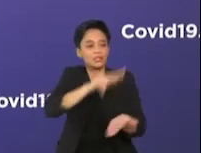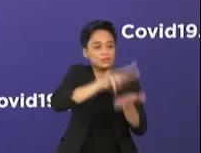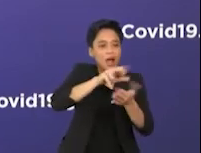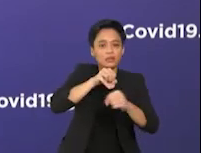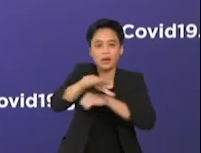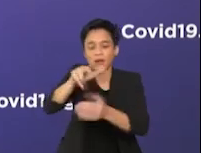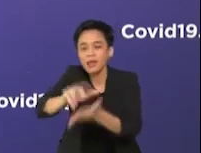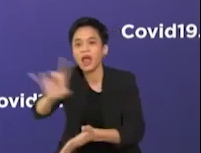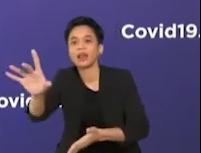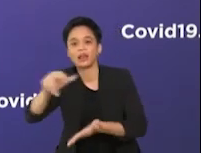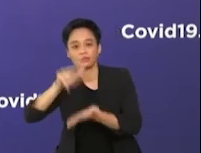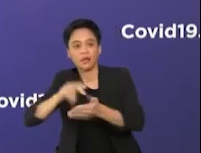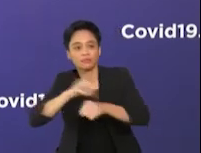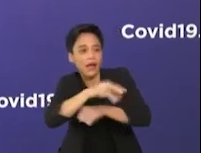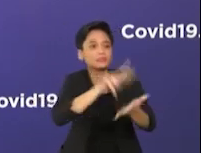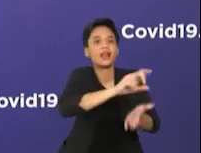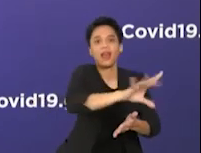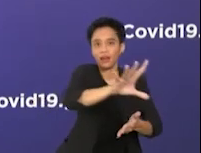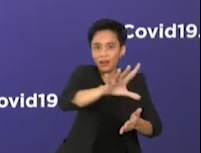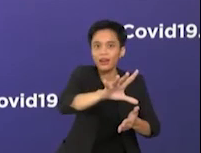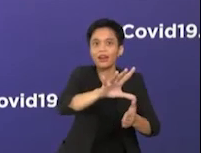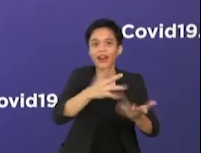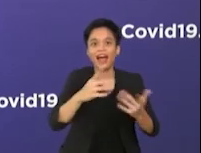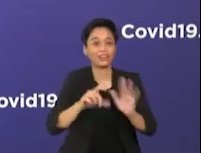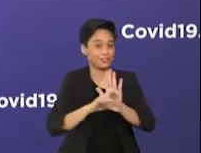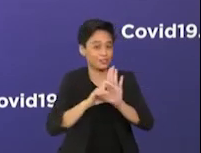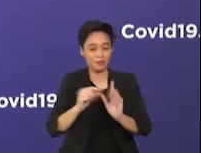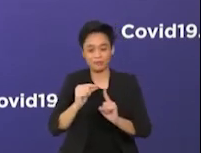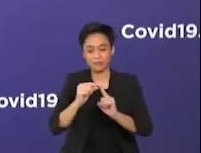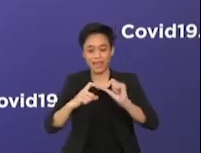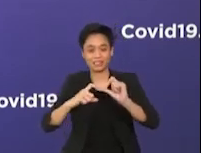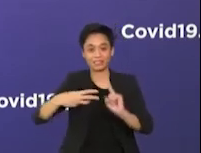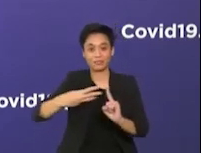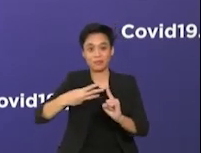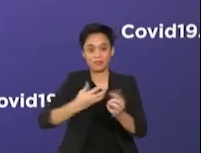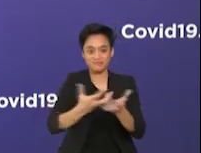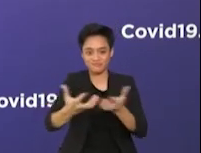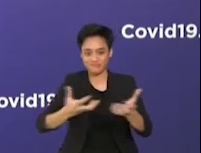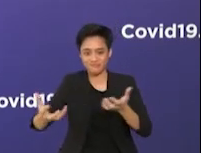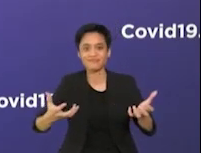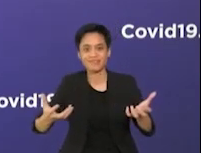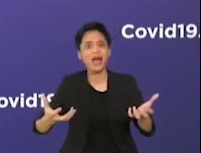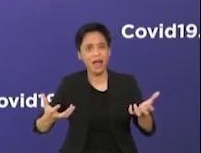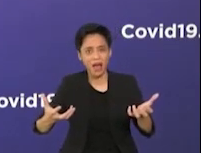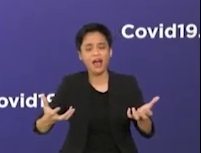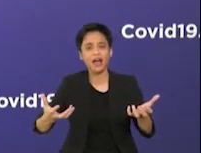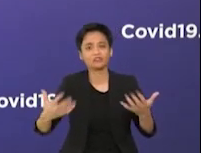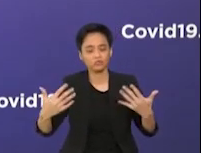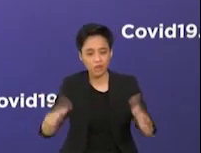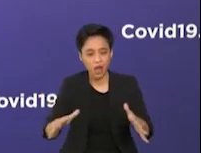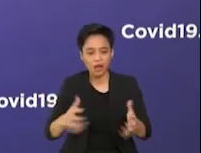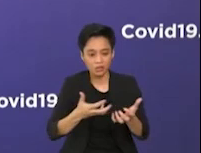lain sebagai contoh dengan kemudian diberlakukannya pspp maka pembatasan sosial berskala